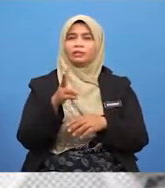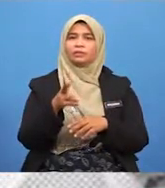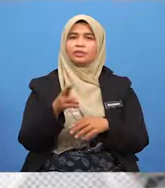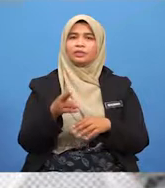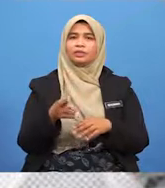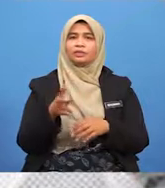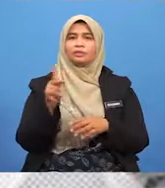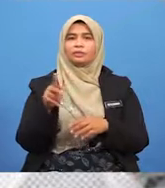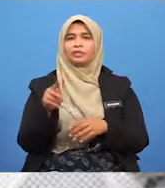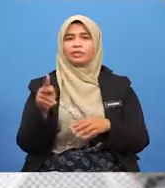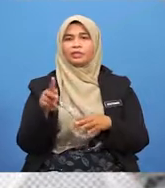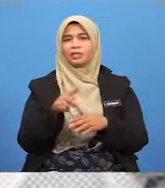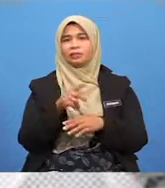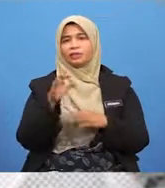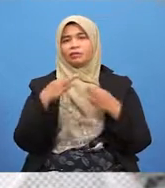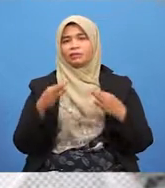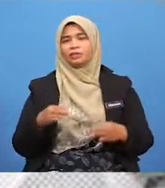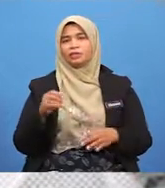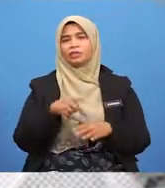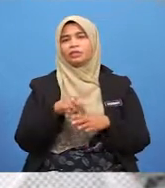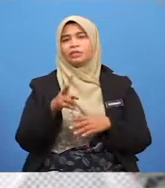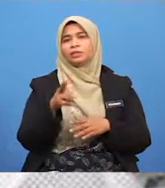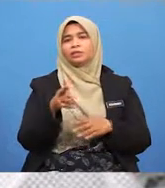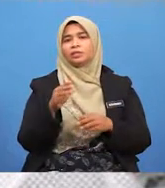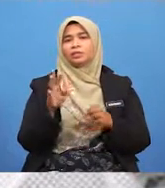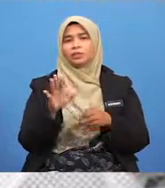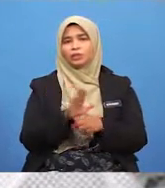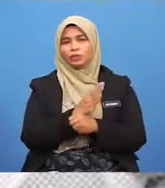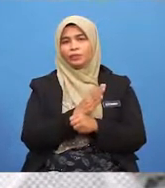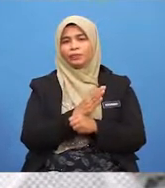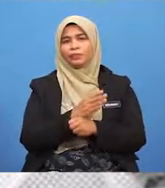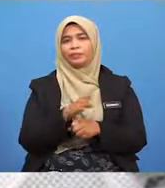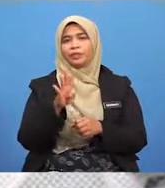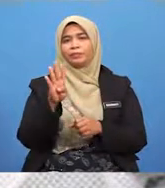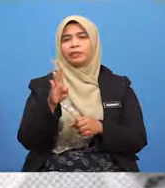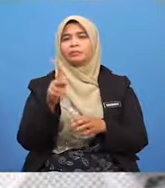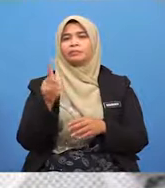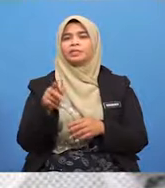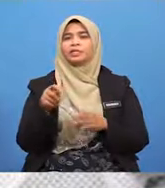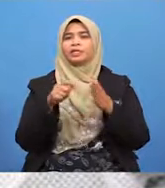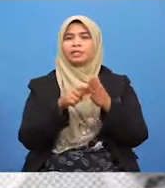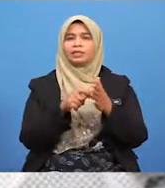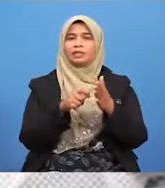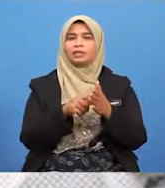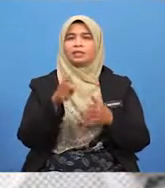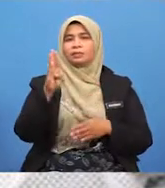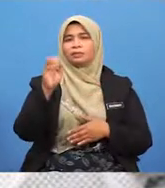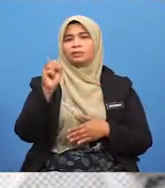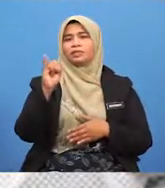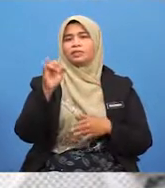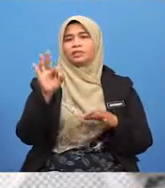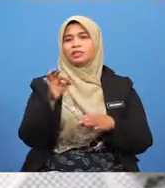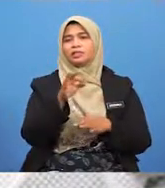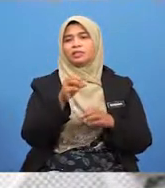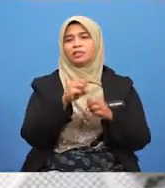kepingan Febri yang digunting mencukupi pastikan tanda-tanda basi jahitan jelas